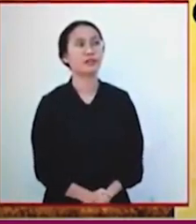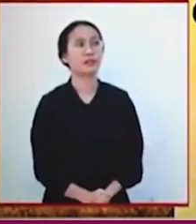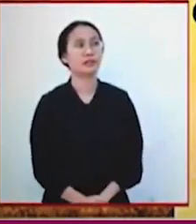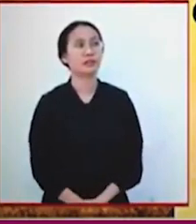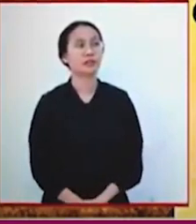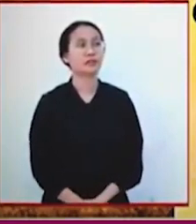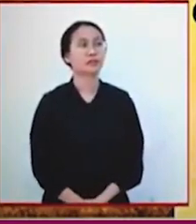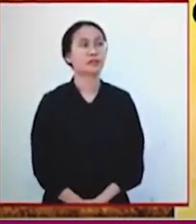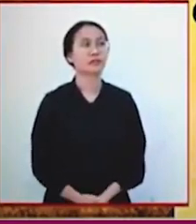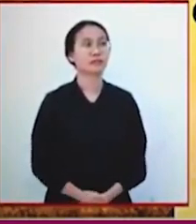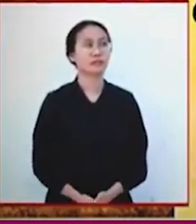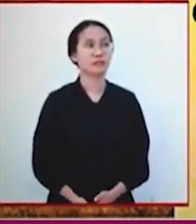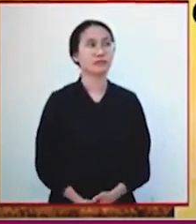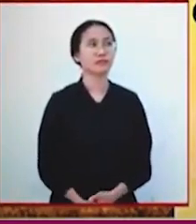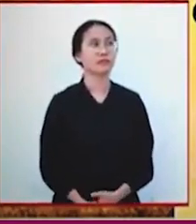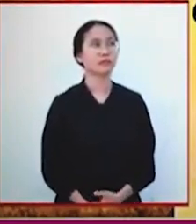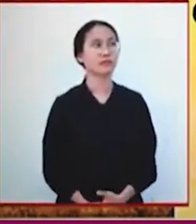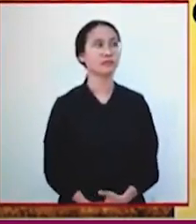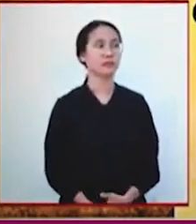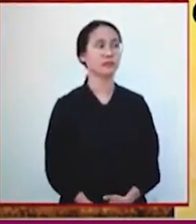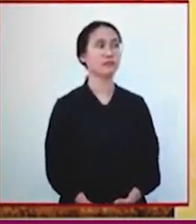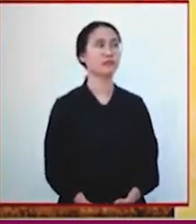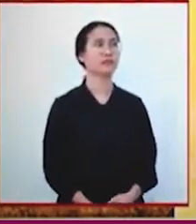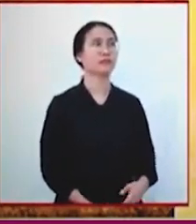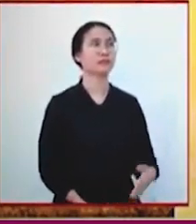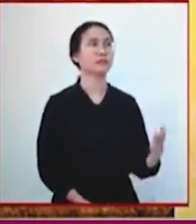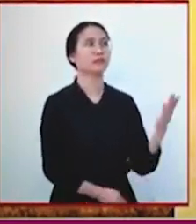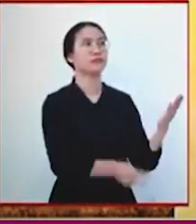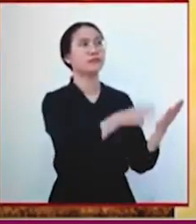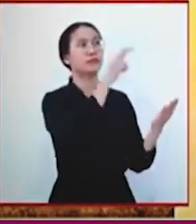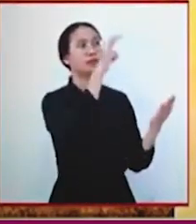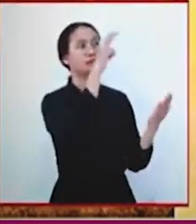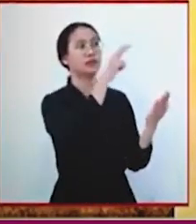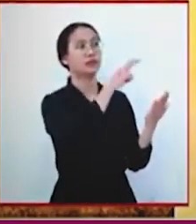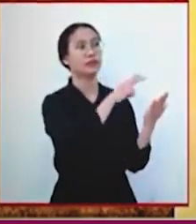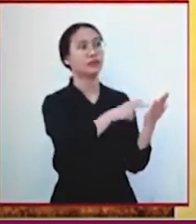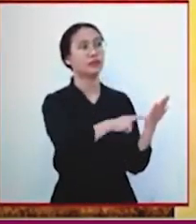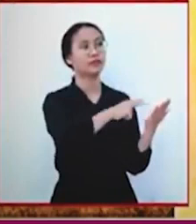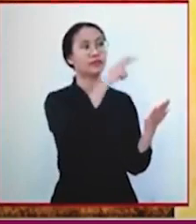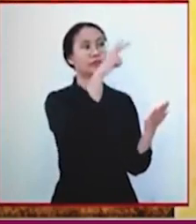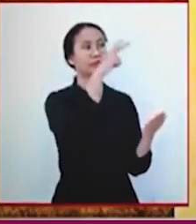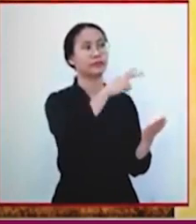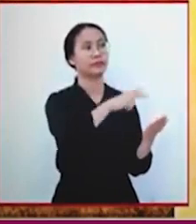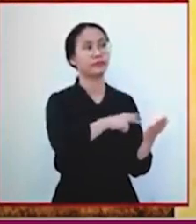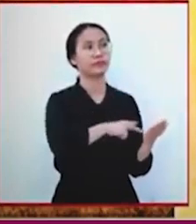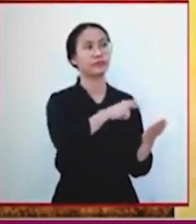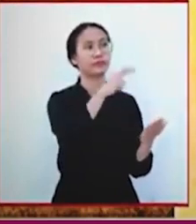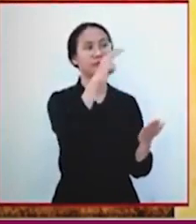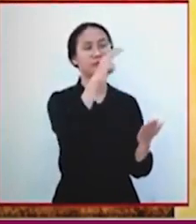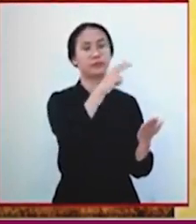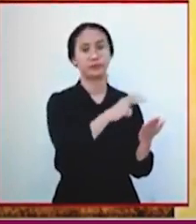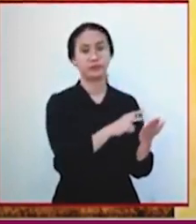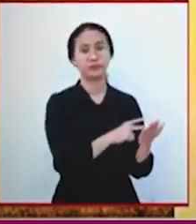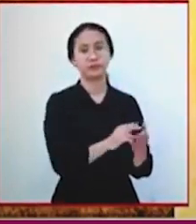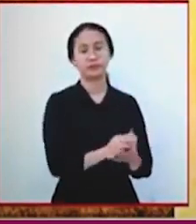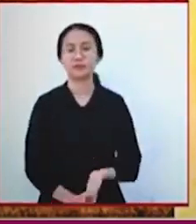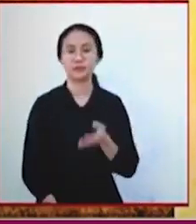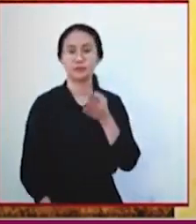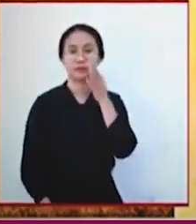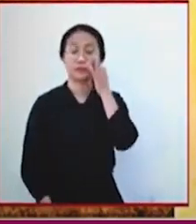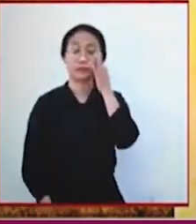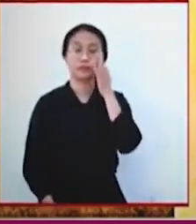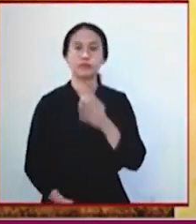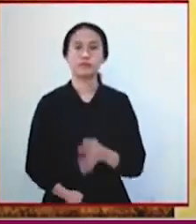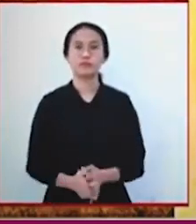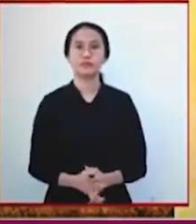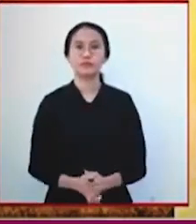mengeluarkan Pernyataan di hadapan Allah karena Allah agak disurga engkau ada di bumi Oleh sebab itu